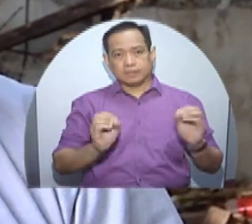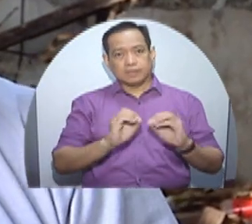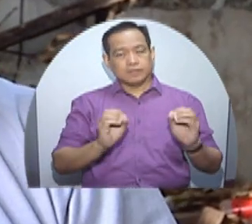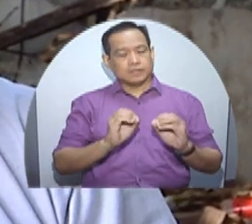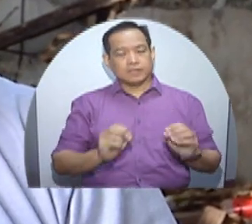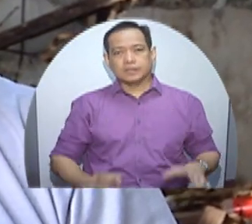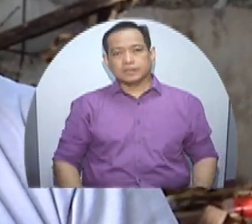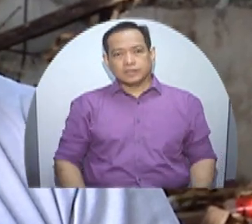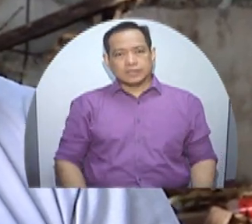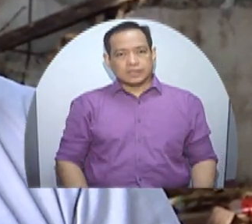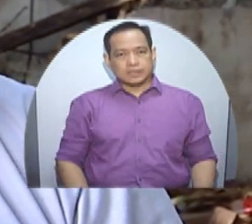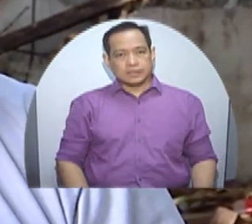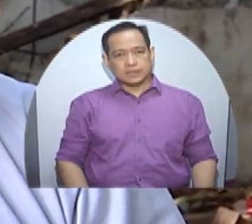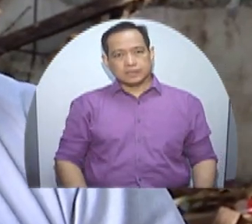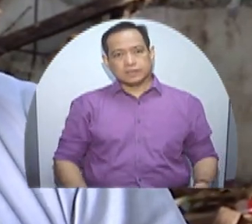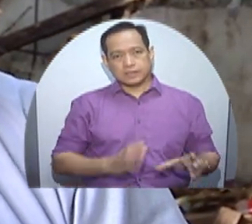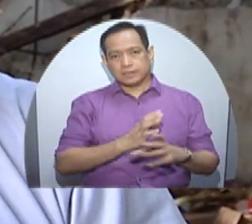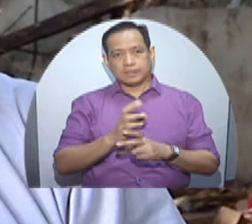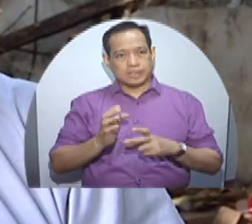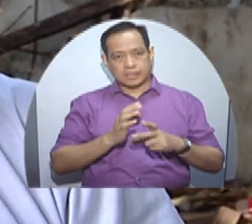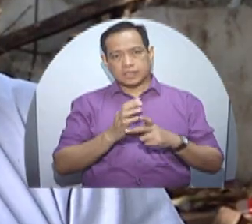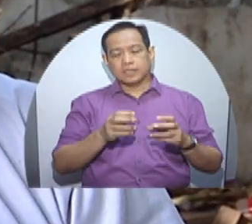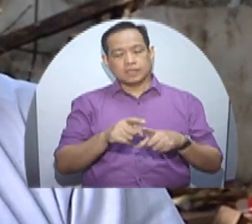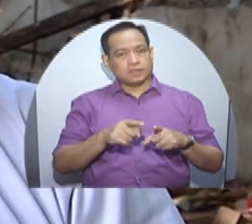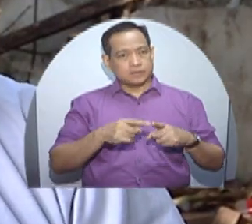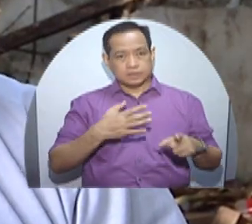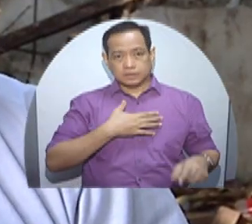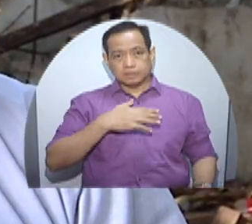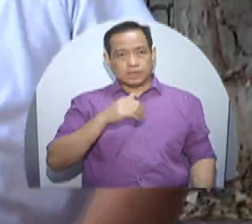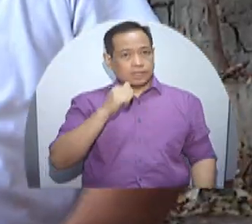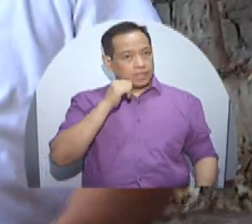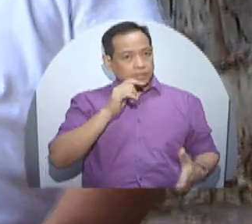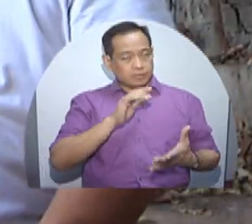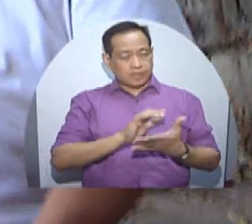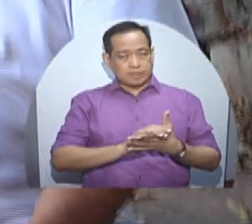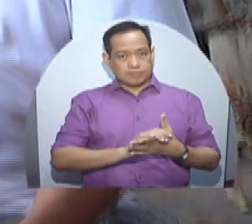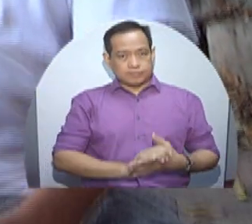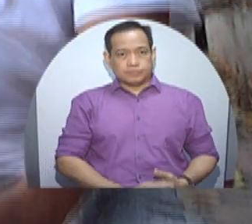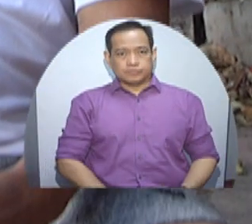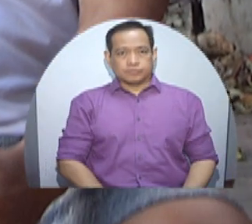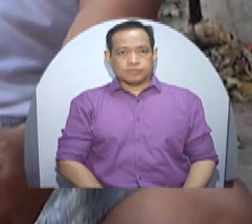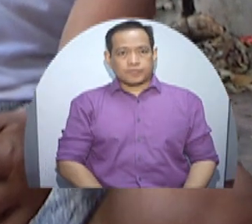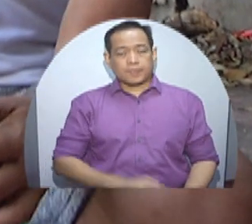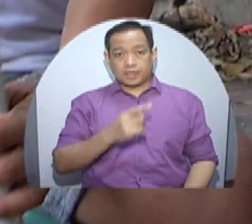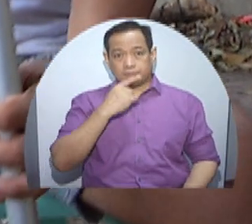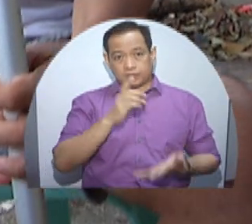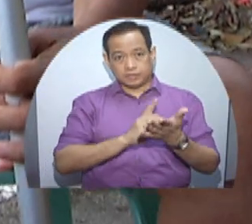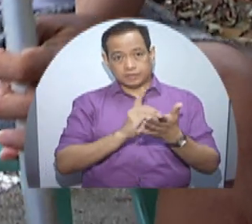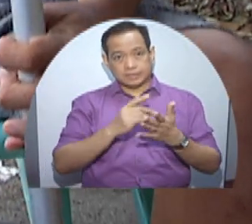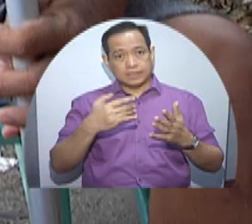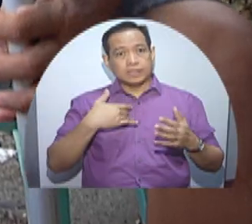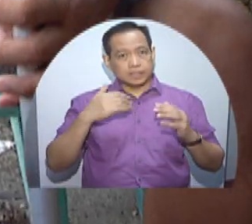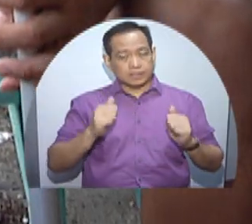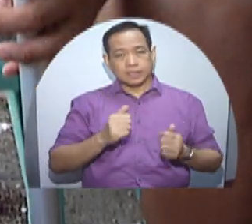dila na po mukhang malaga. Dala po po kami asawa ko, truck din po. Pinayo po ko ng doktor na terapad daw